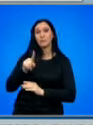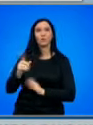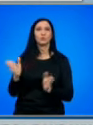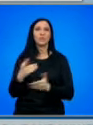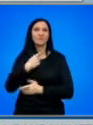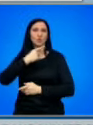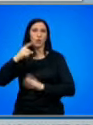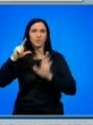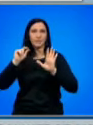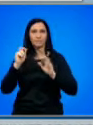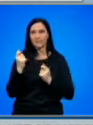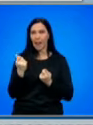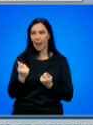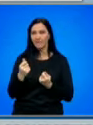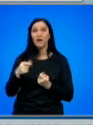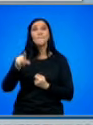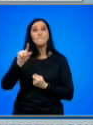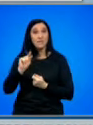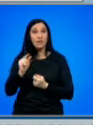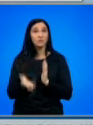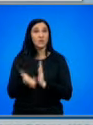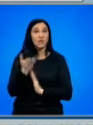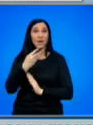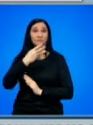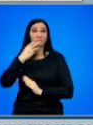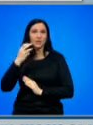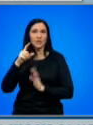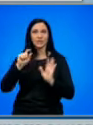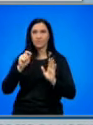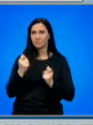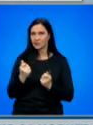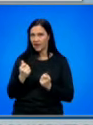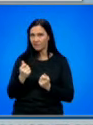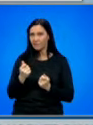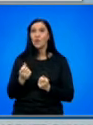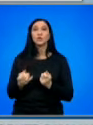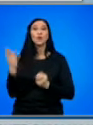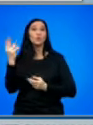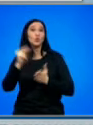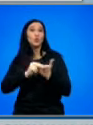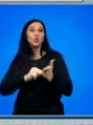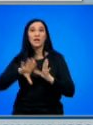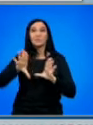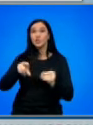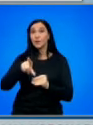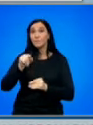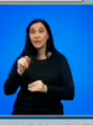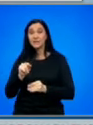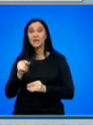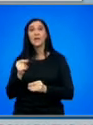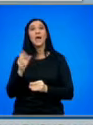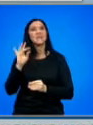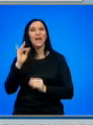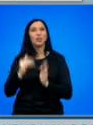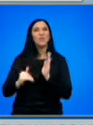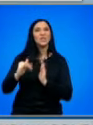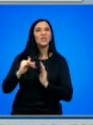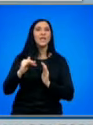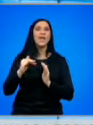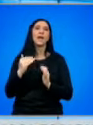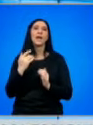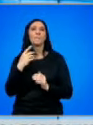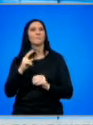става 170 лева, а минималната се повишава до 370 лева. А с преизчислението на всички пенсии, средното увеличение е над